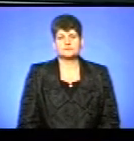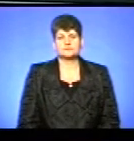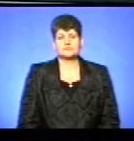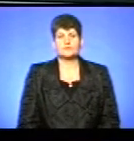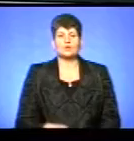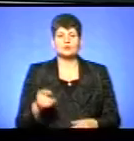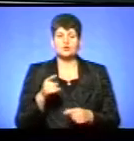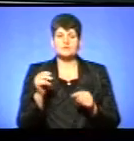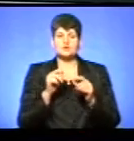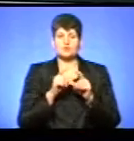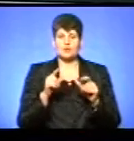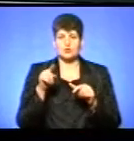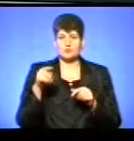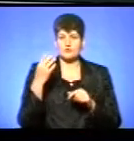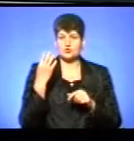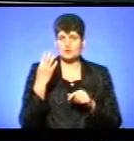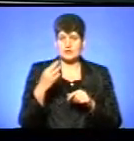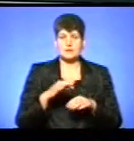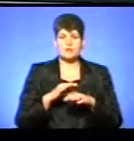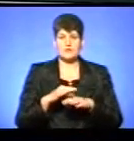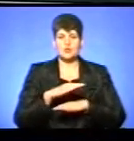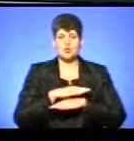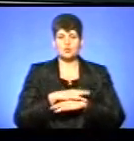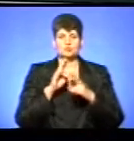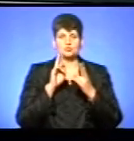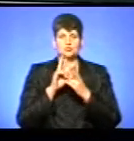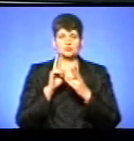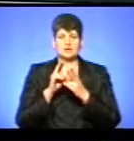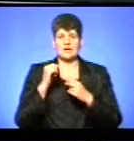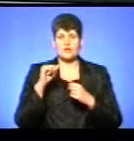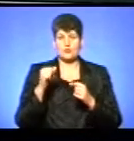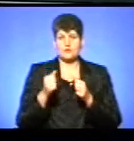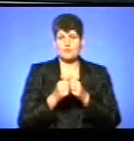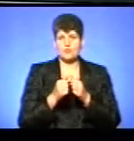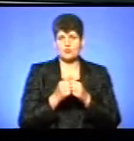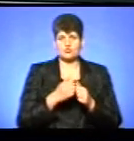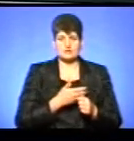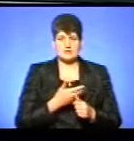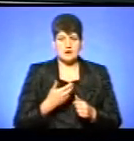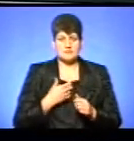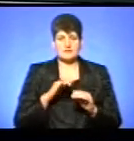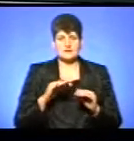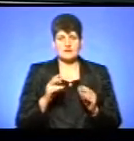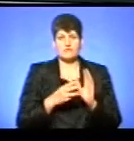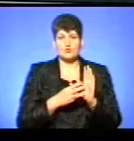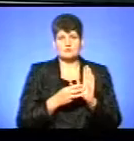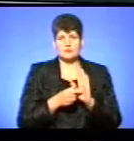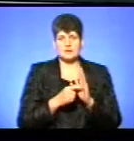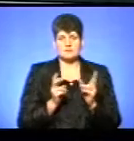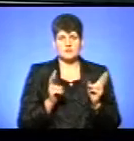У тернопільській школі номер 4 провели урок-зустріч «Герої поруч з нами». До учнів 8 класів прийшли